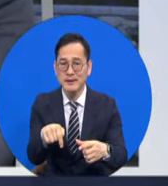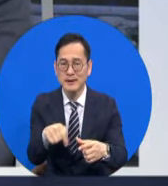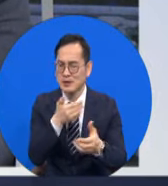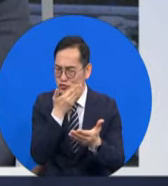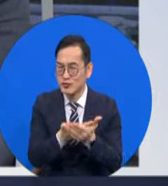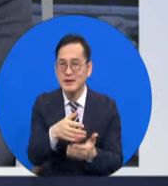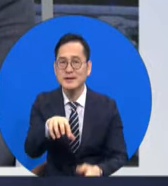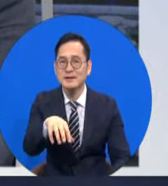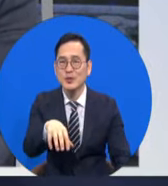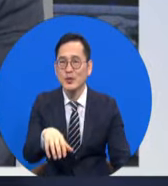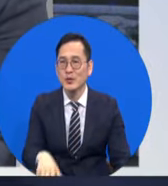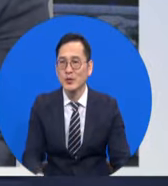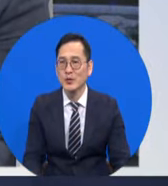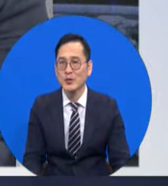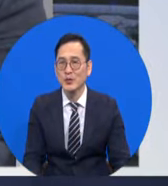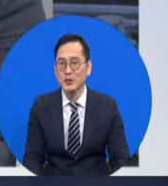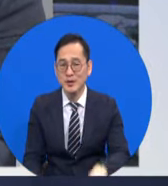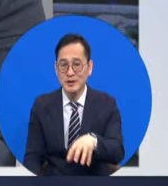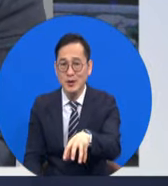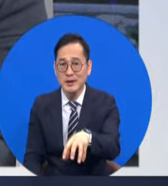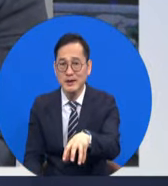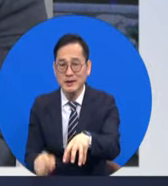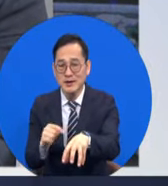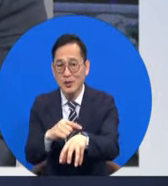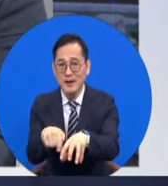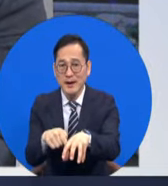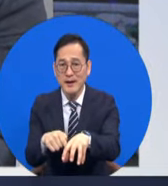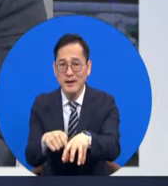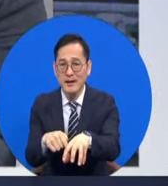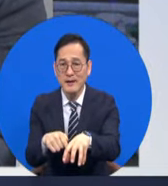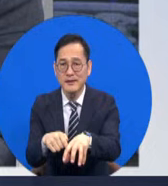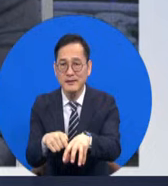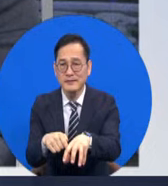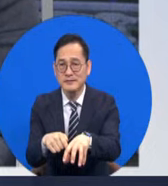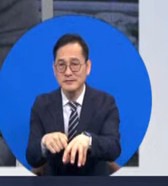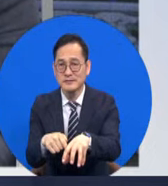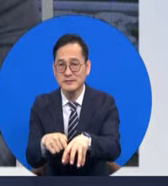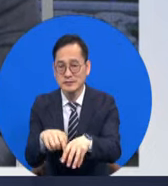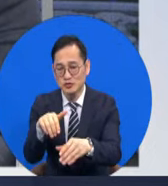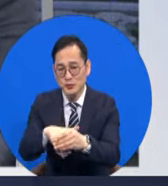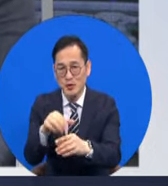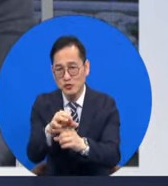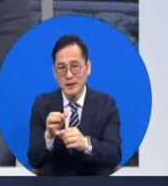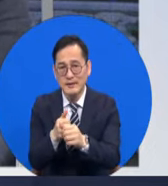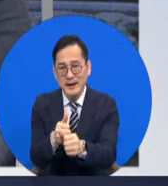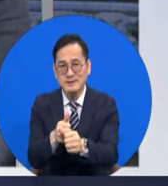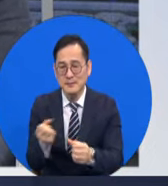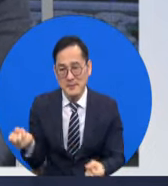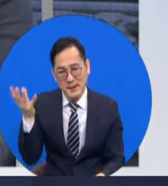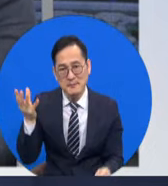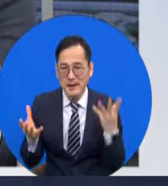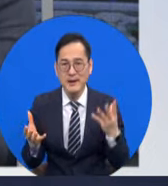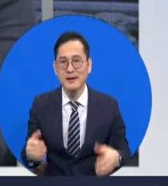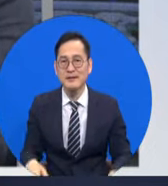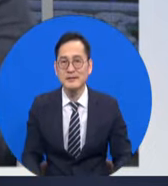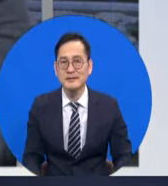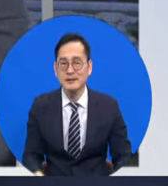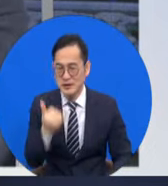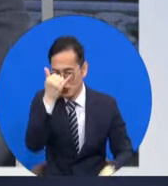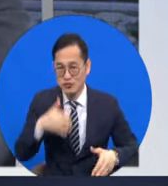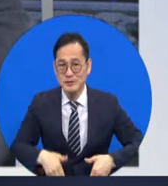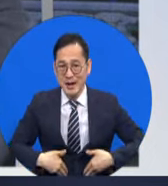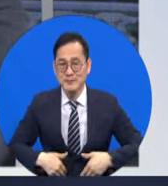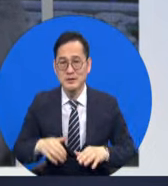같은데 그걸 영어로 캐스팅 보트라고 하잖아요. 네네. 지금 충남이 특히 8.0% 본투표율이 굉장히 높아요.